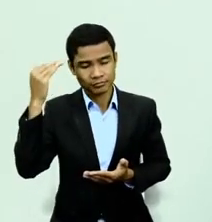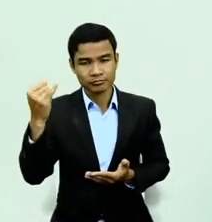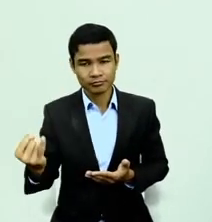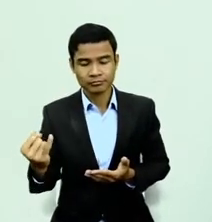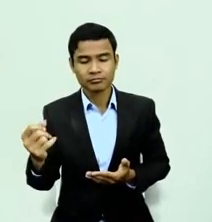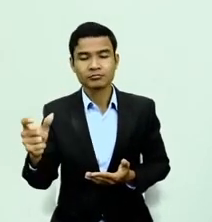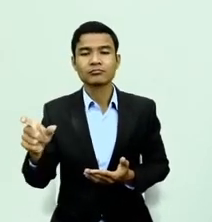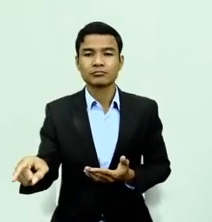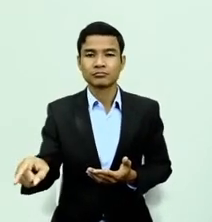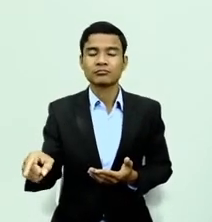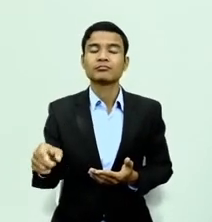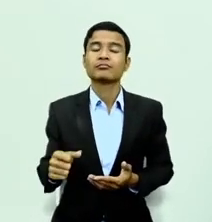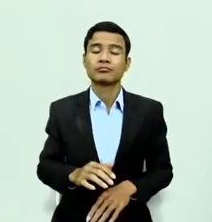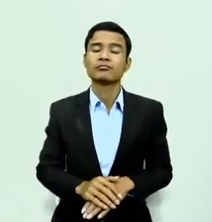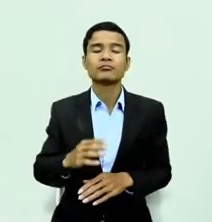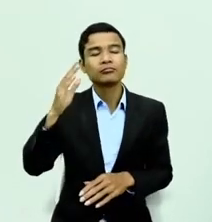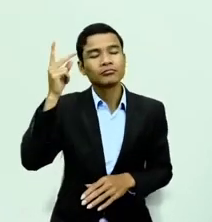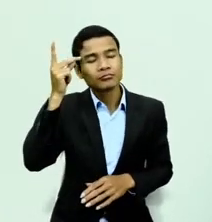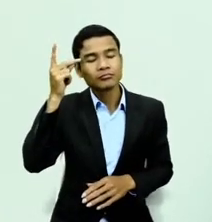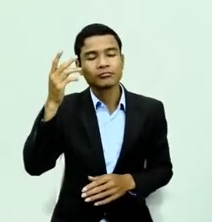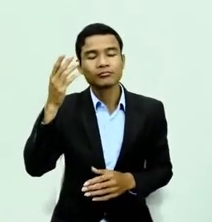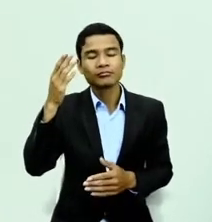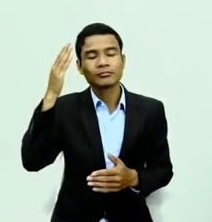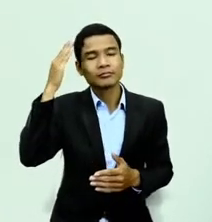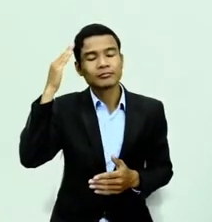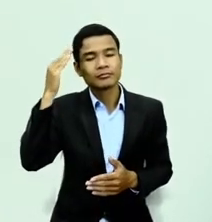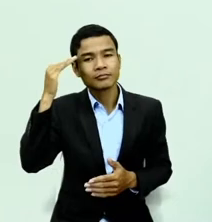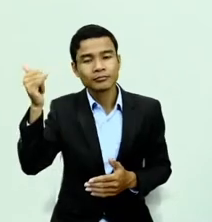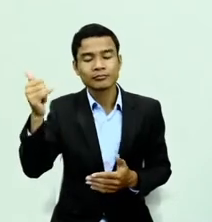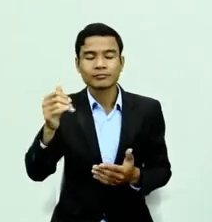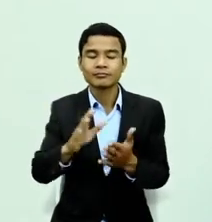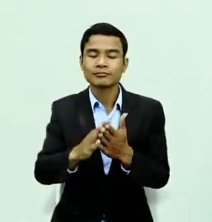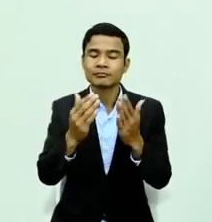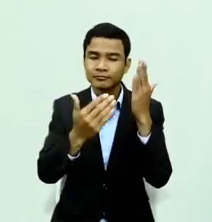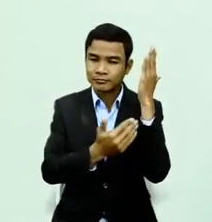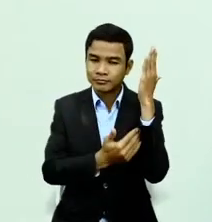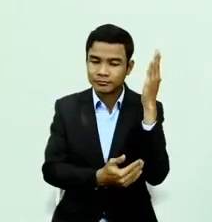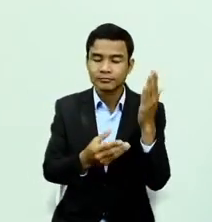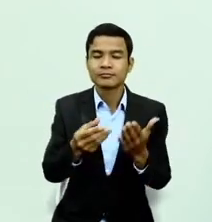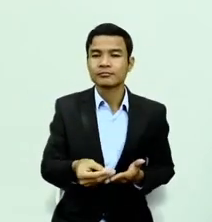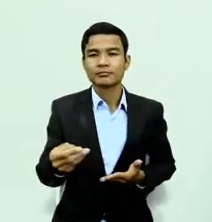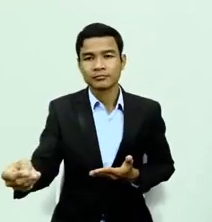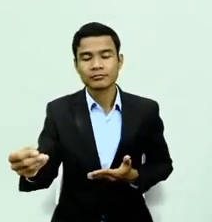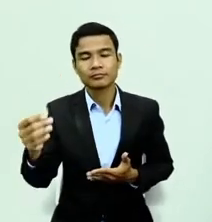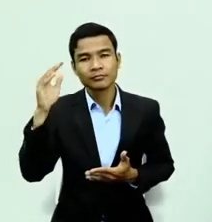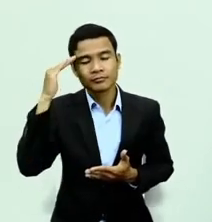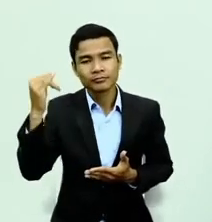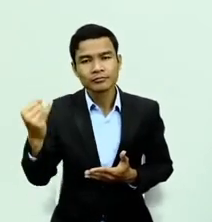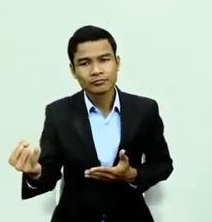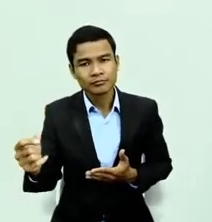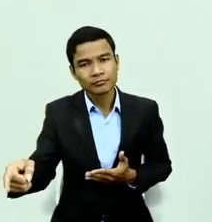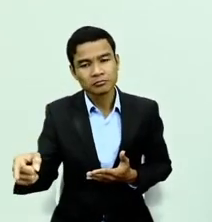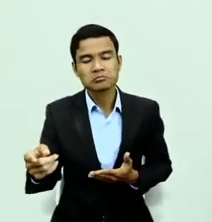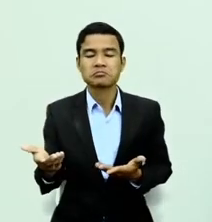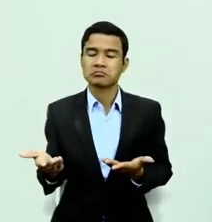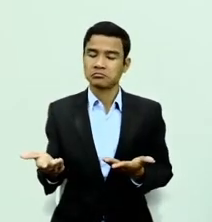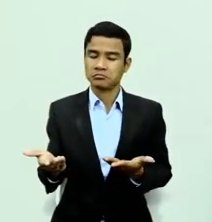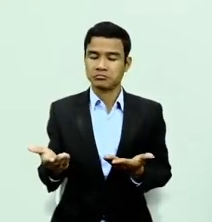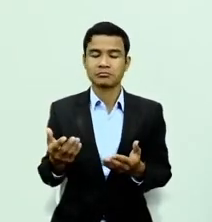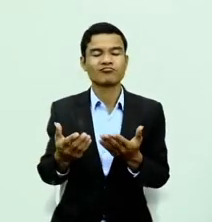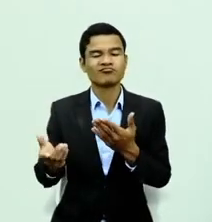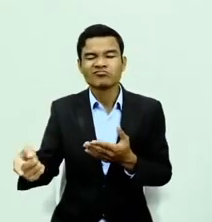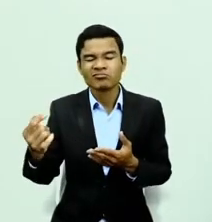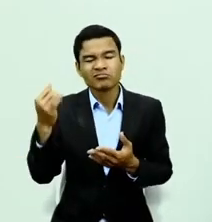tiền. Chẳng con cần mở hai đáy bàn chỉ quát nâng hỏi ôi. Không ai bảo mẹ này nâng đáy ạ. Chà, bà hai chỉ quát nâng ọt miệt ấy